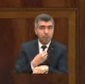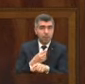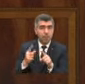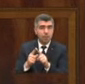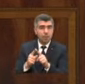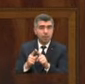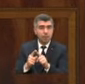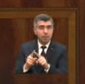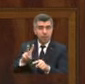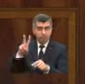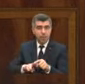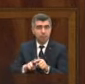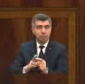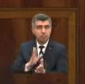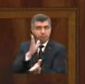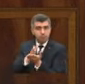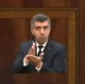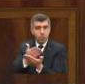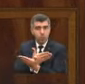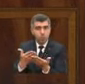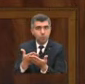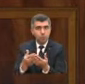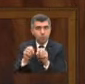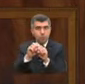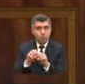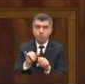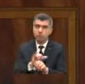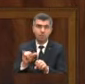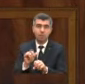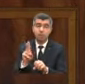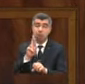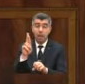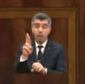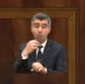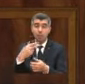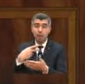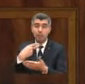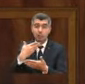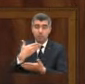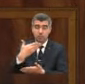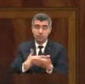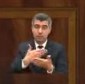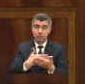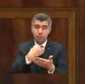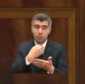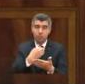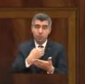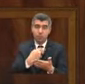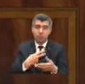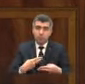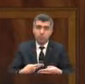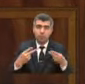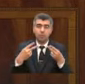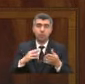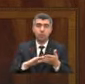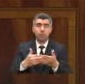مشتتة غير ذات أثر. جلالة الملك في أحد الخطابات اللي كيقولها وقالها في